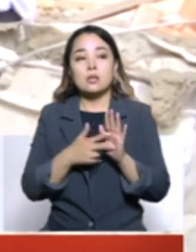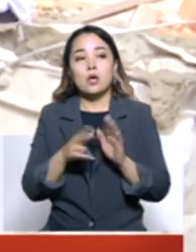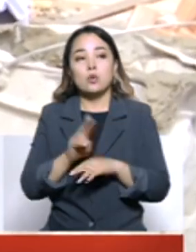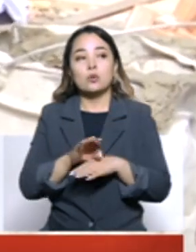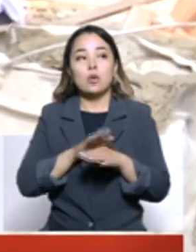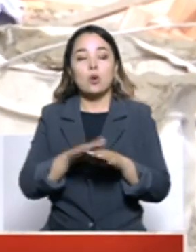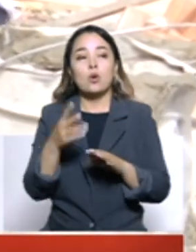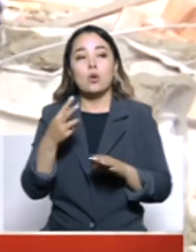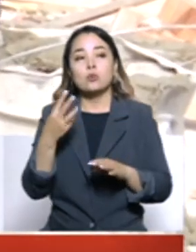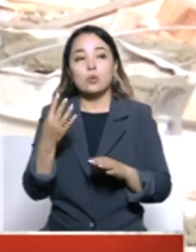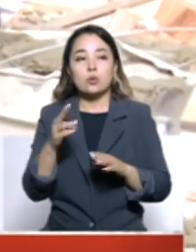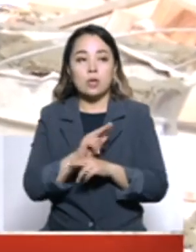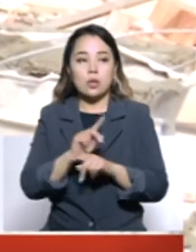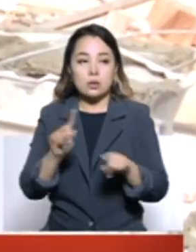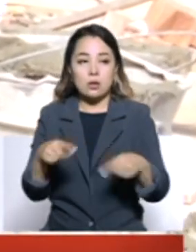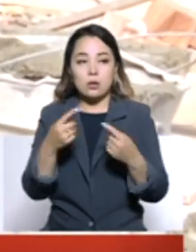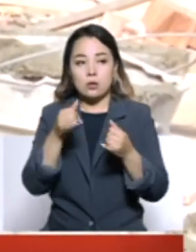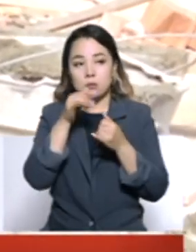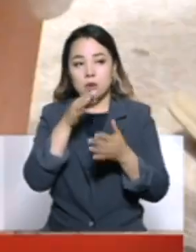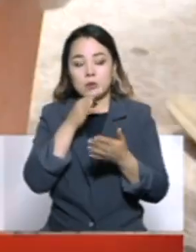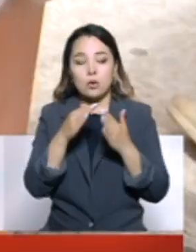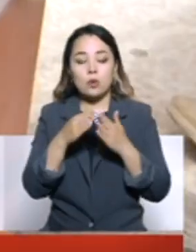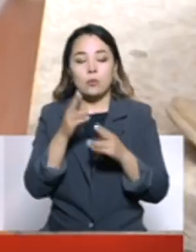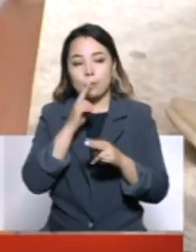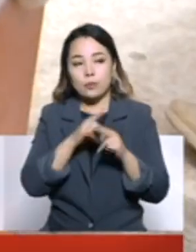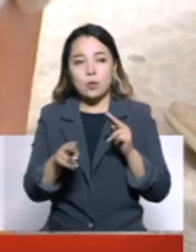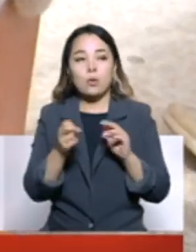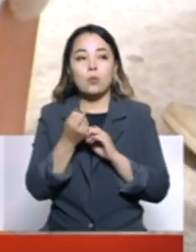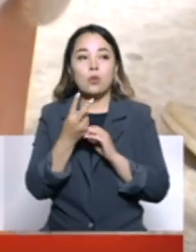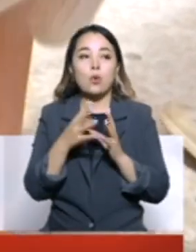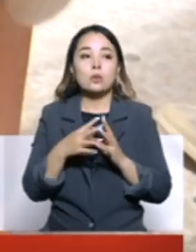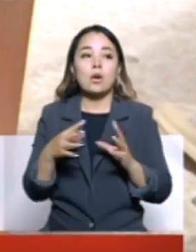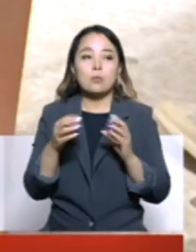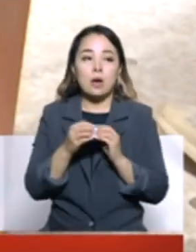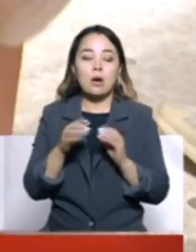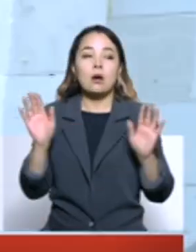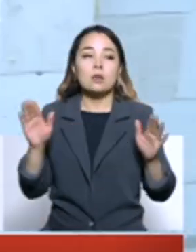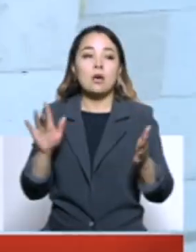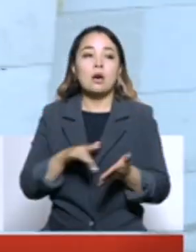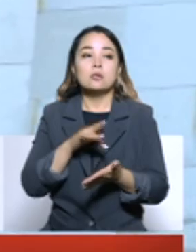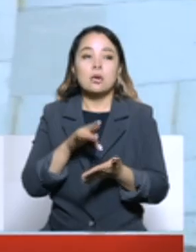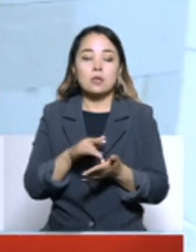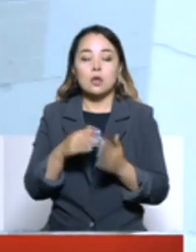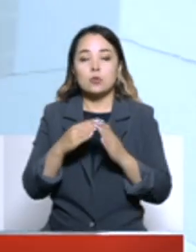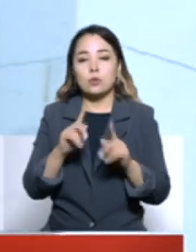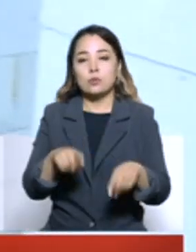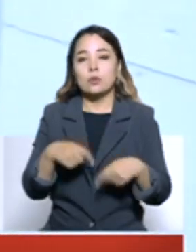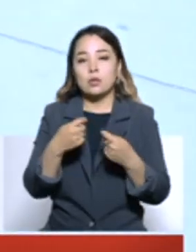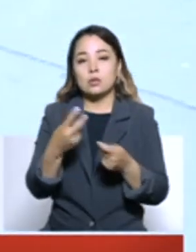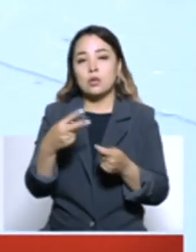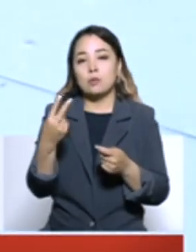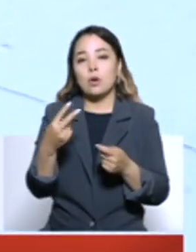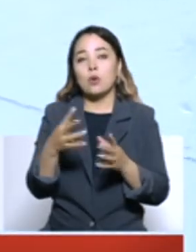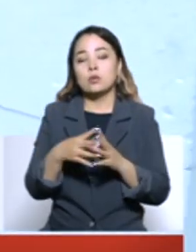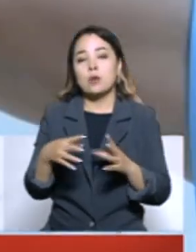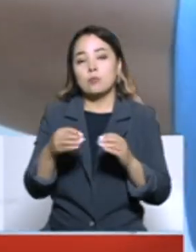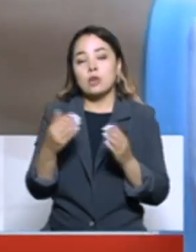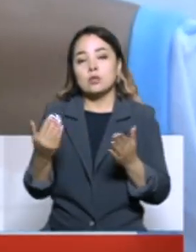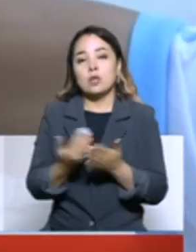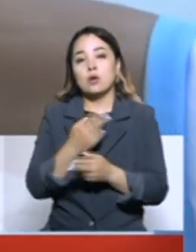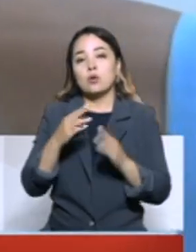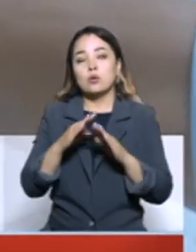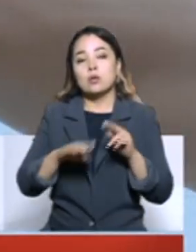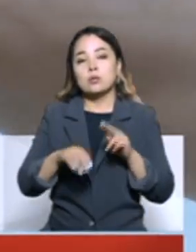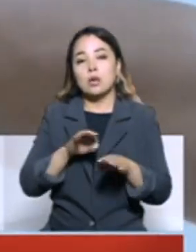жөнделеді, 34-і қалпына келмейді. Баспанасыз қалған 12 отбасына Арқалық қаласынан пәтер беріліп, 20 отбасы ауылда жаңадан